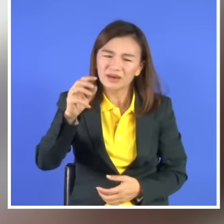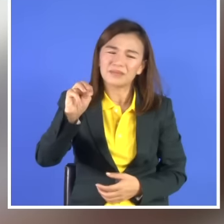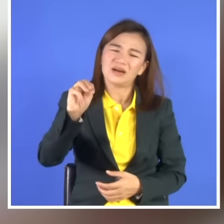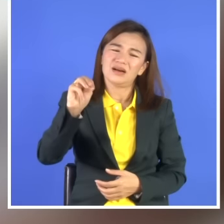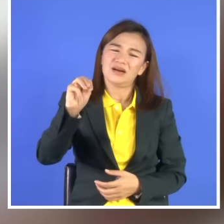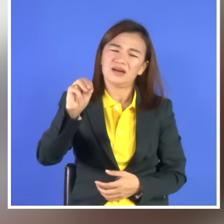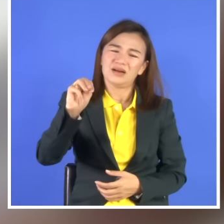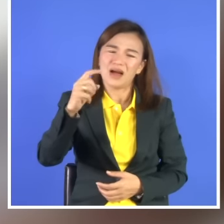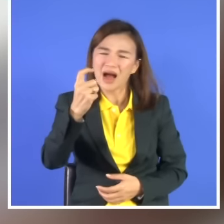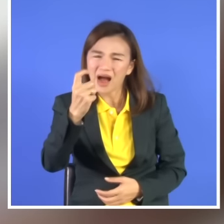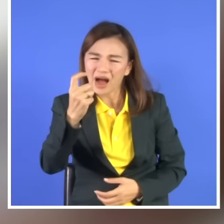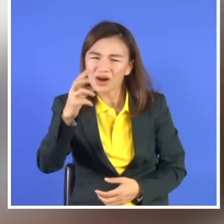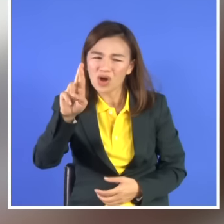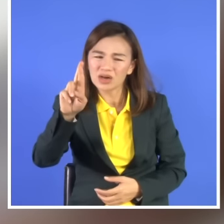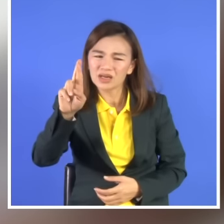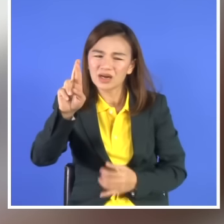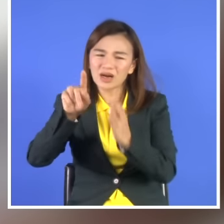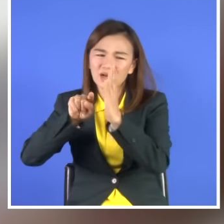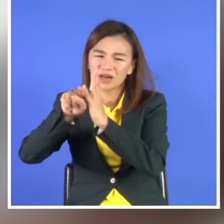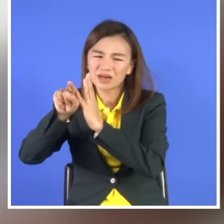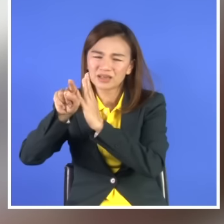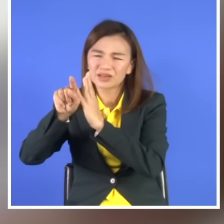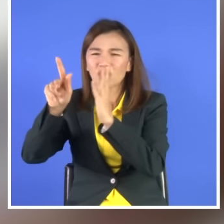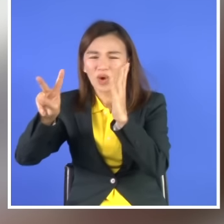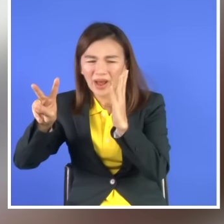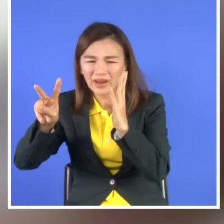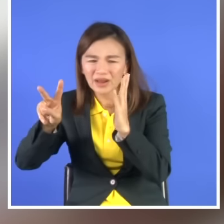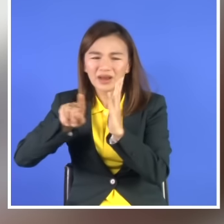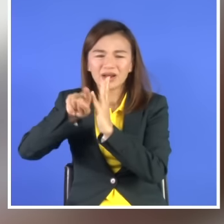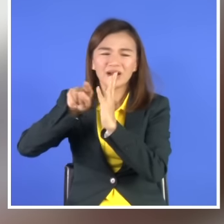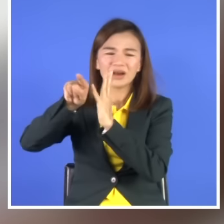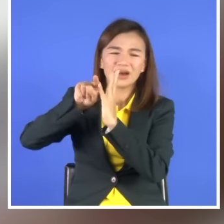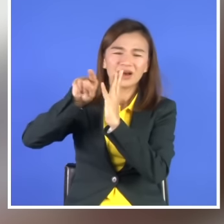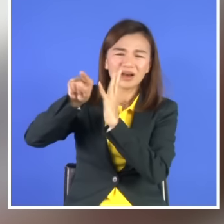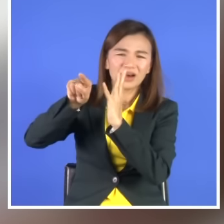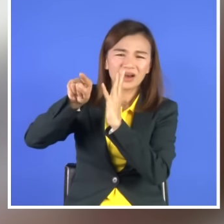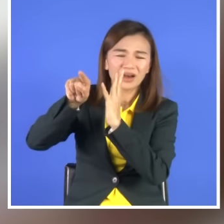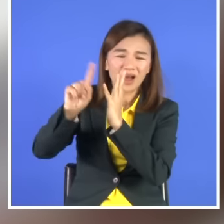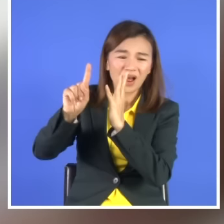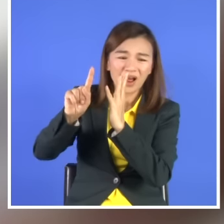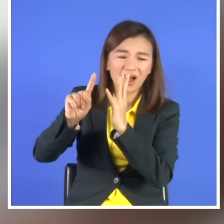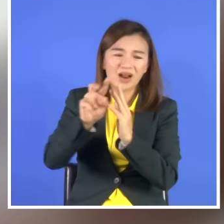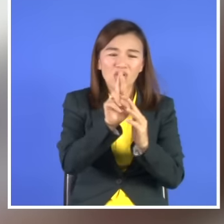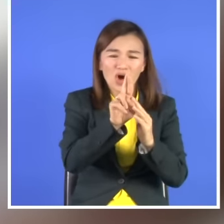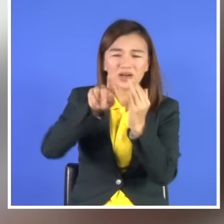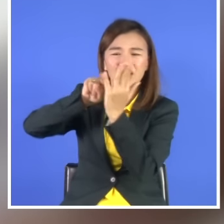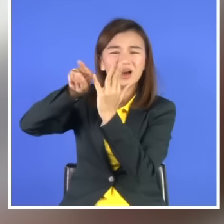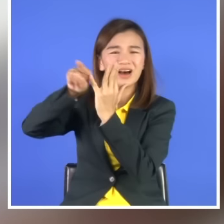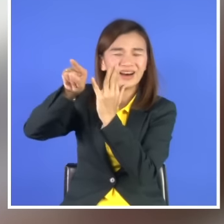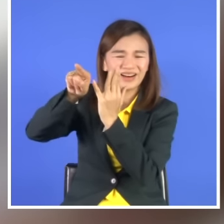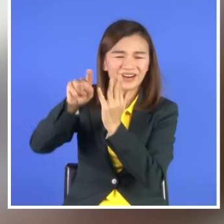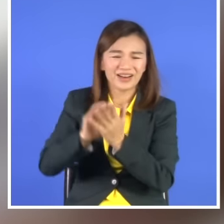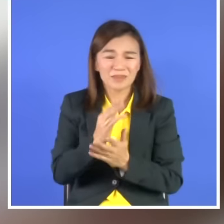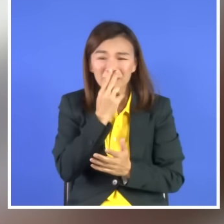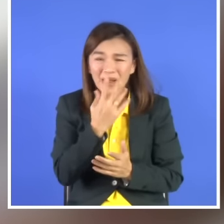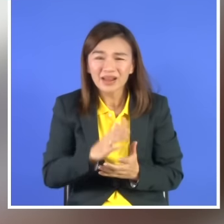ระอารอเรือกะลันคอควายเนี่ยมาร์ก ไหนกะลัน เนี่ยจุดเนี่ยไม่เห็นเหรอเนี่ย โอ้ย